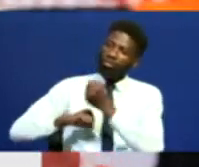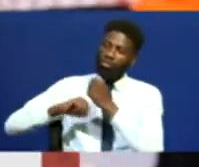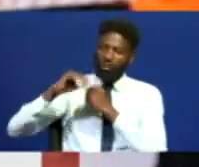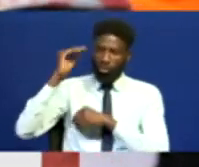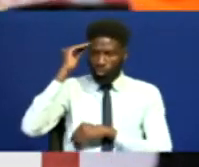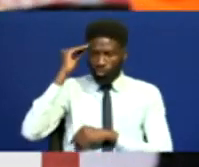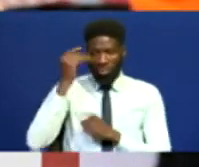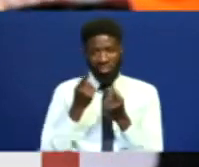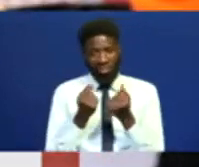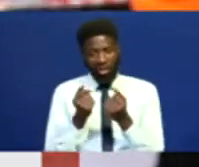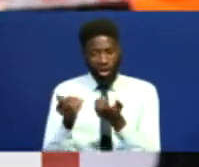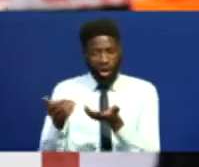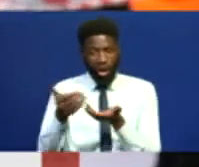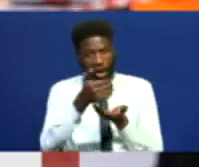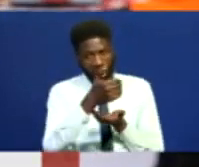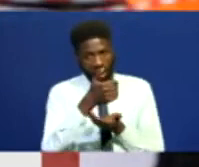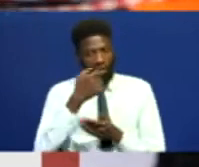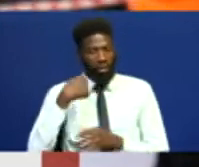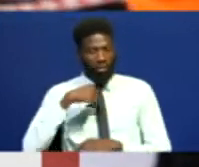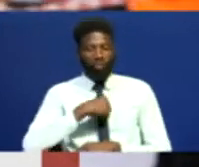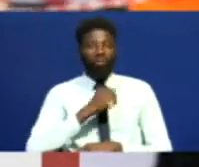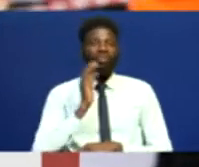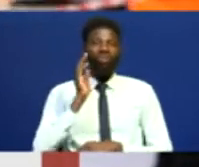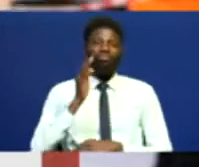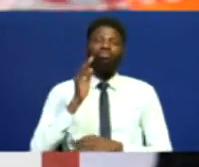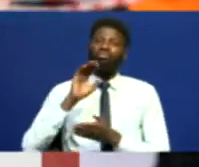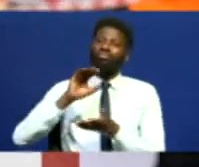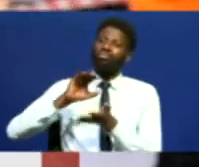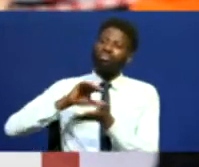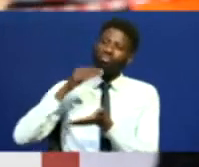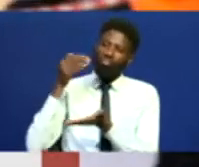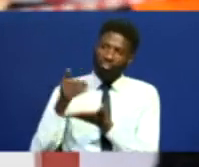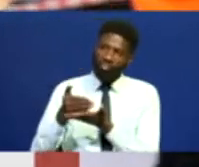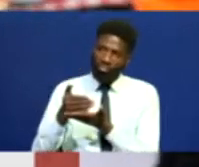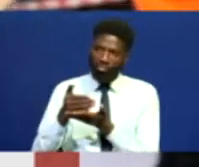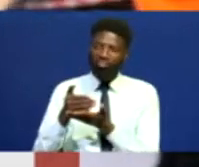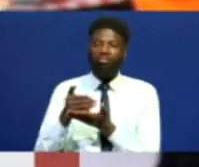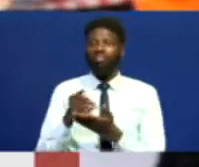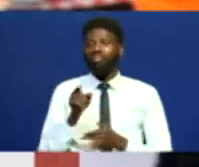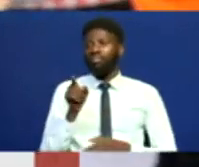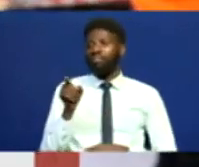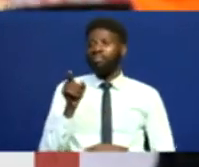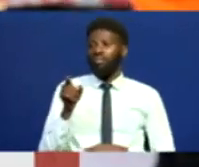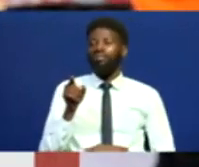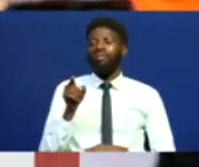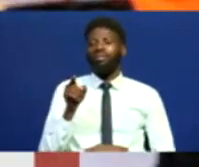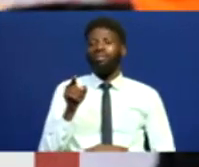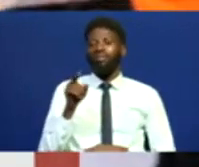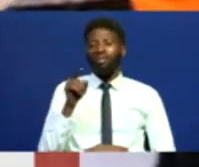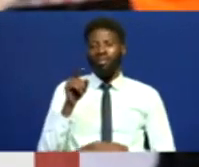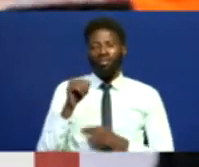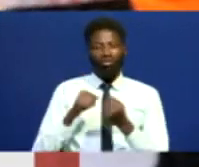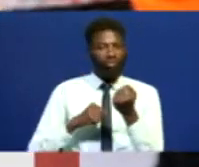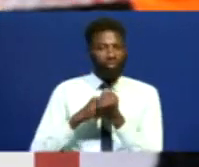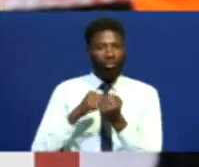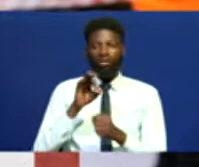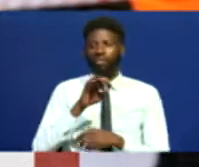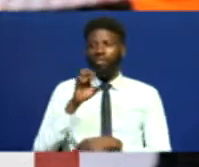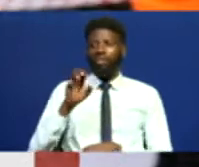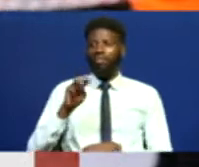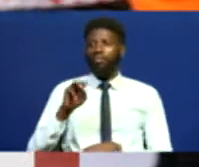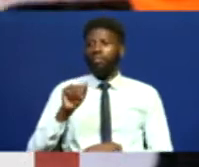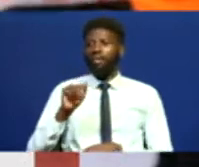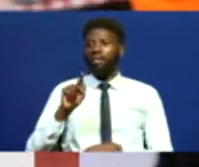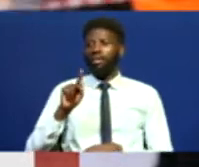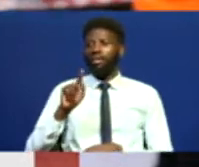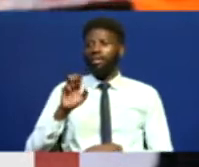kuwa part ya kitita tunachoita Vision Elimisha Fund cha Makema Ward, kueducate mtoto ambaye